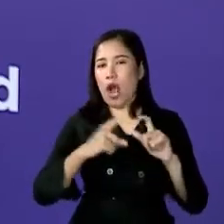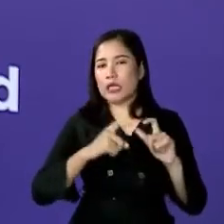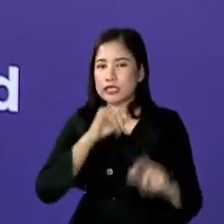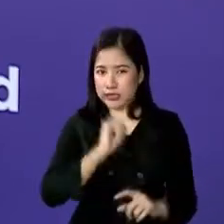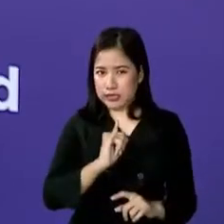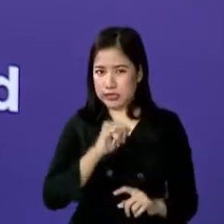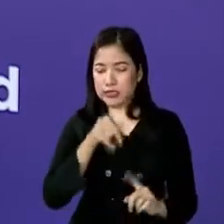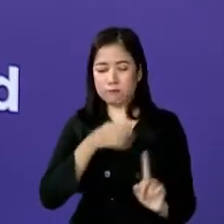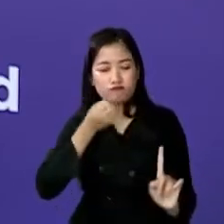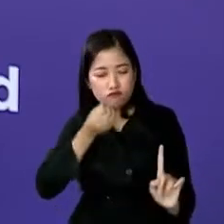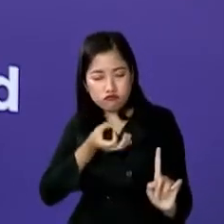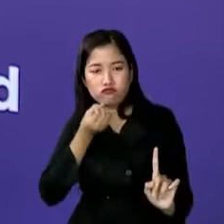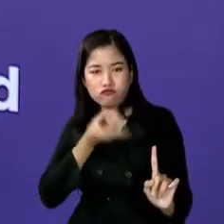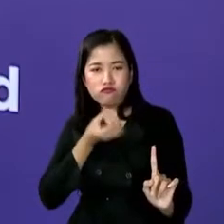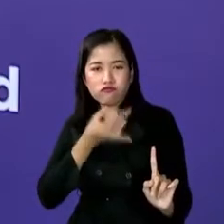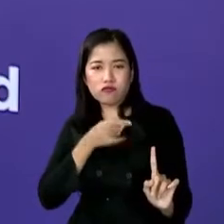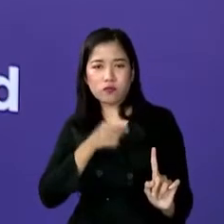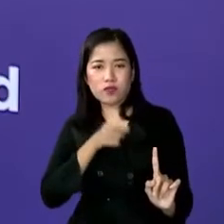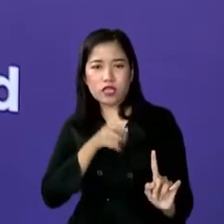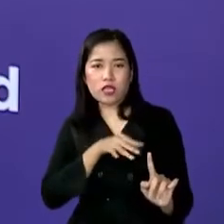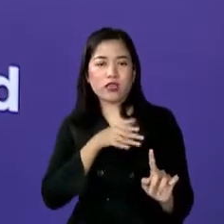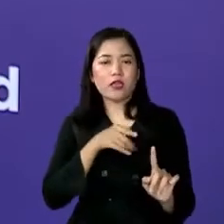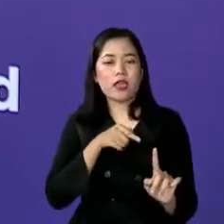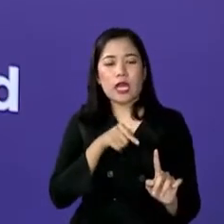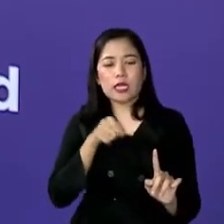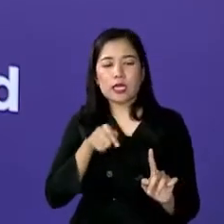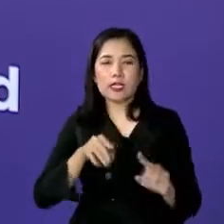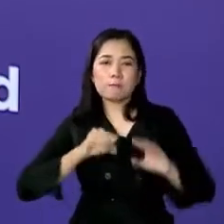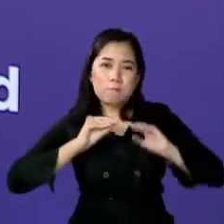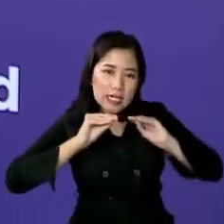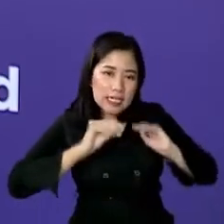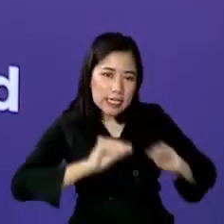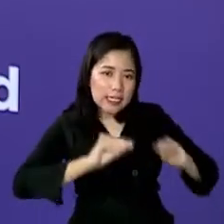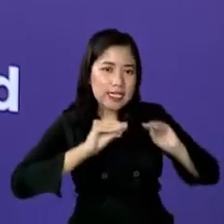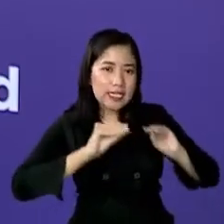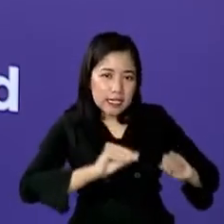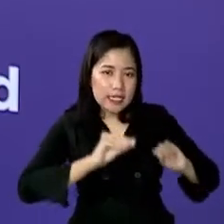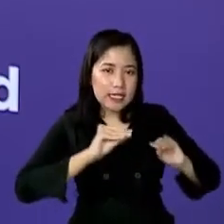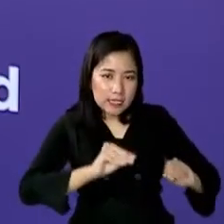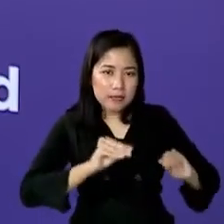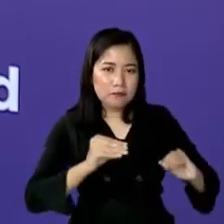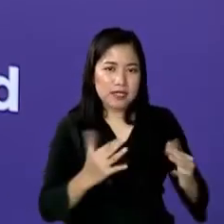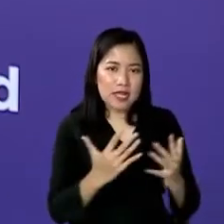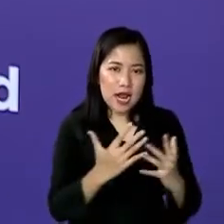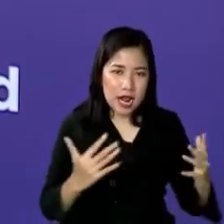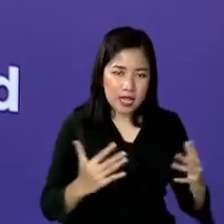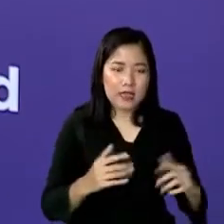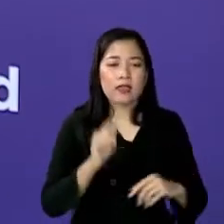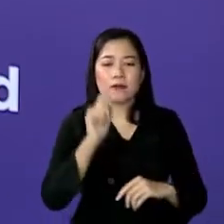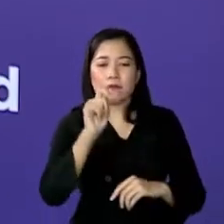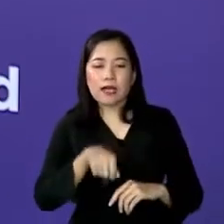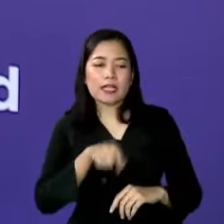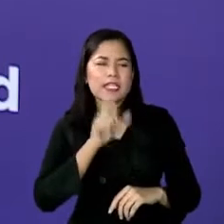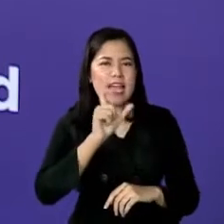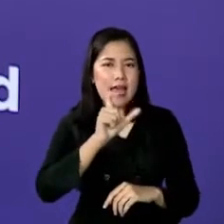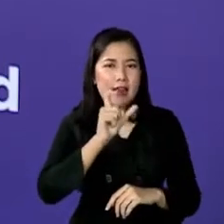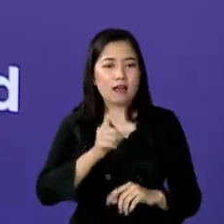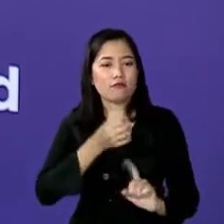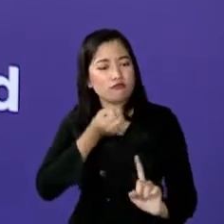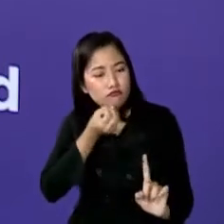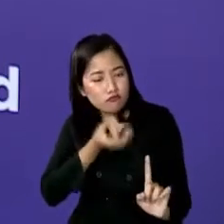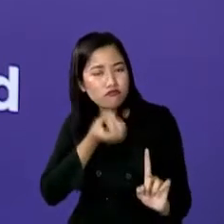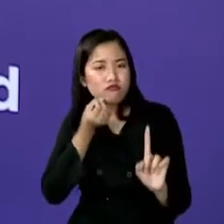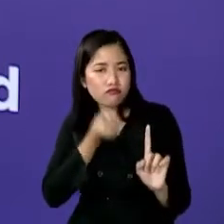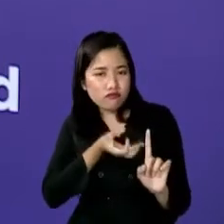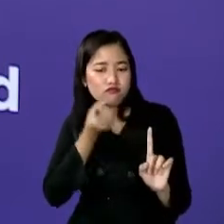juga fungsi teman-teman yang ada di satuan tugas mendidik mereka tentu dengan tindakan-tindakan yang persuasif